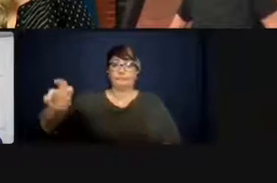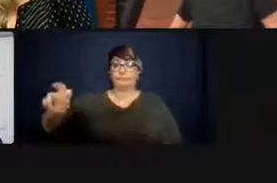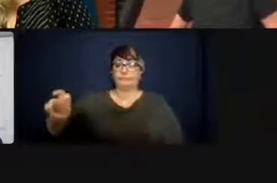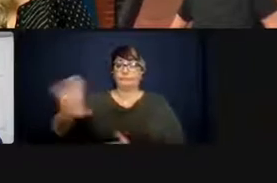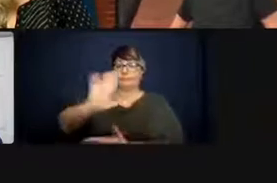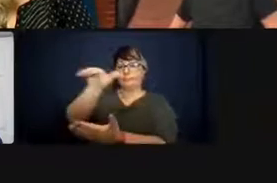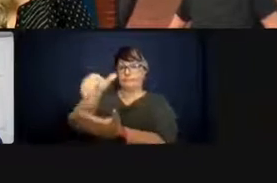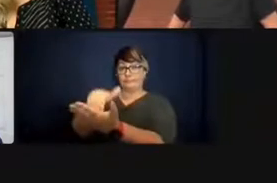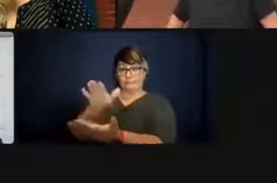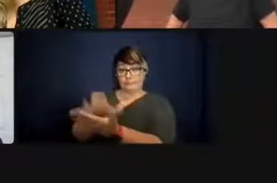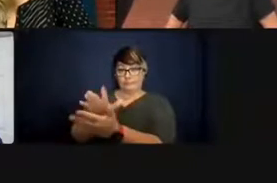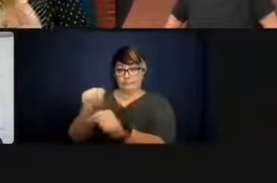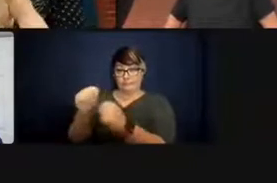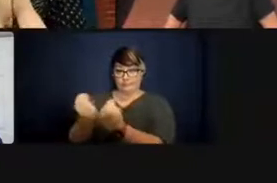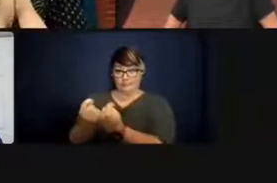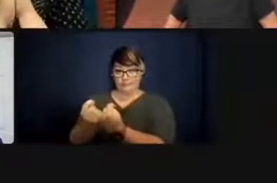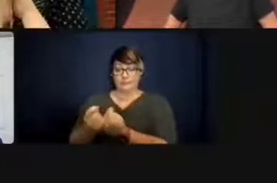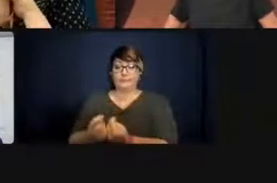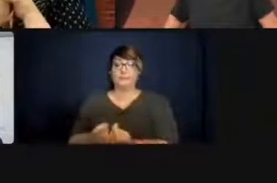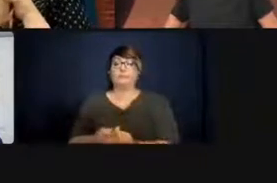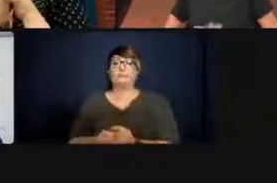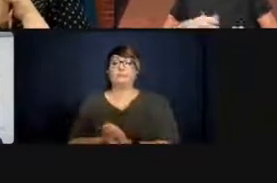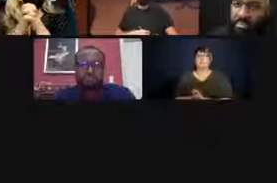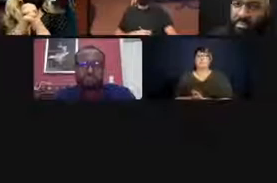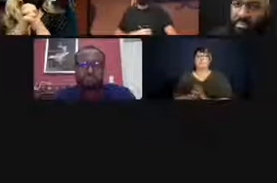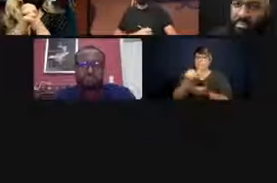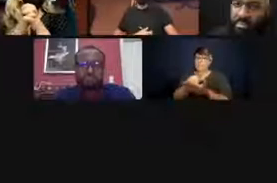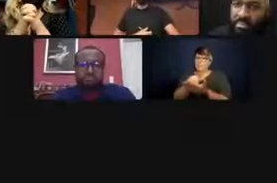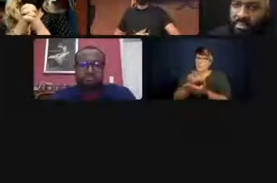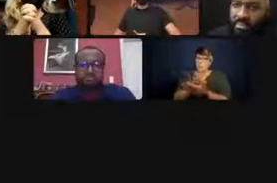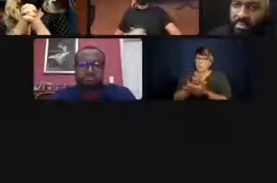نشكر المدارس